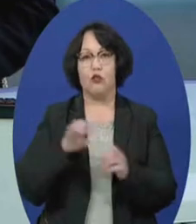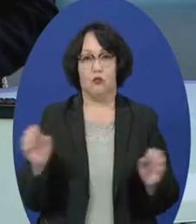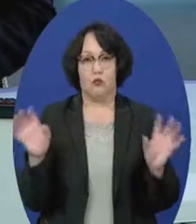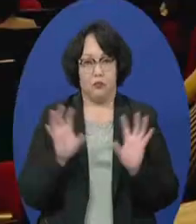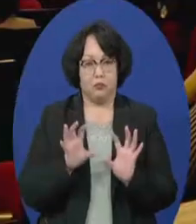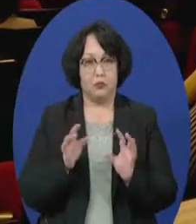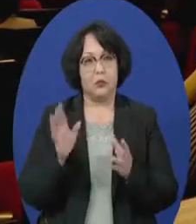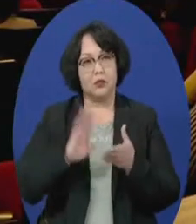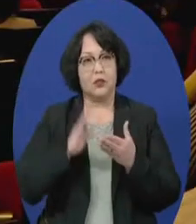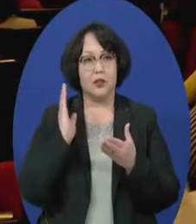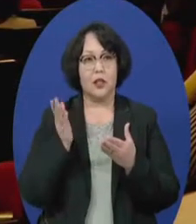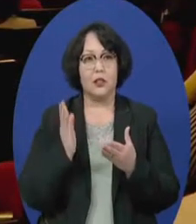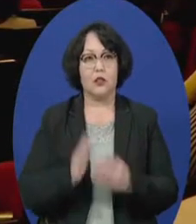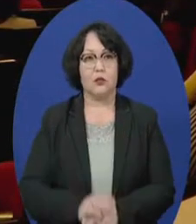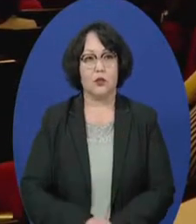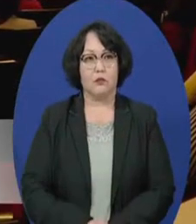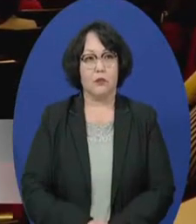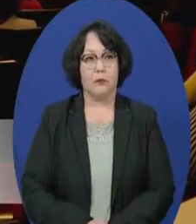боллоо.